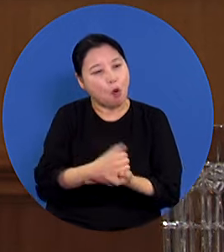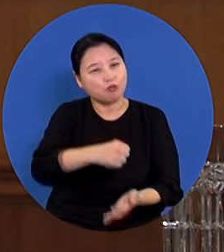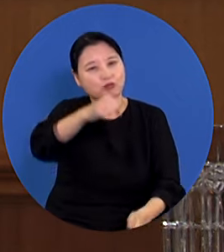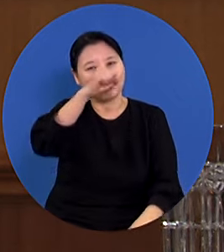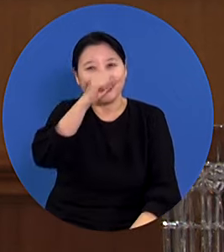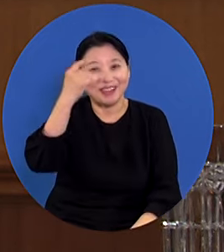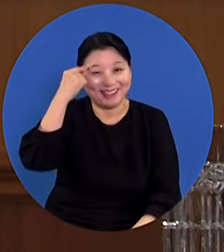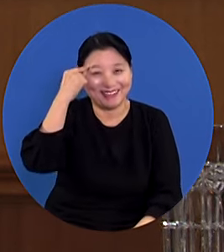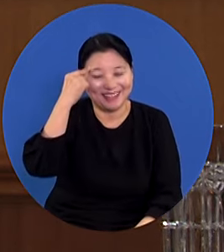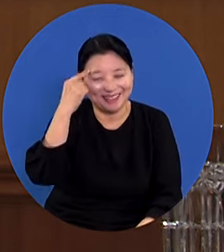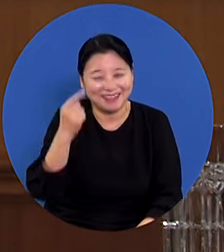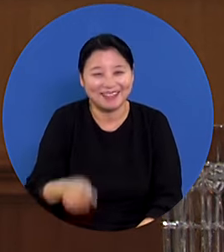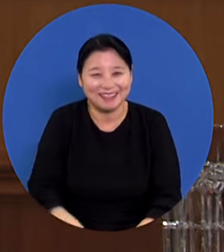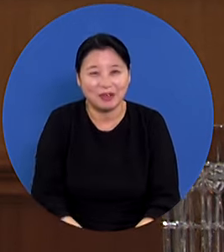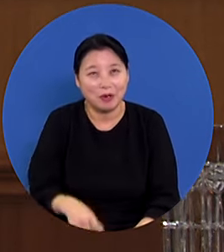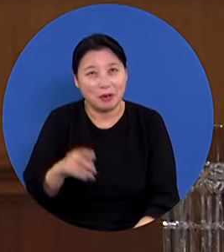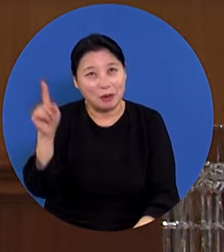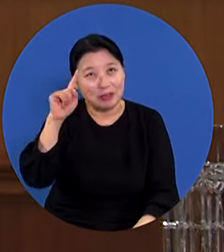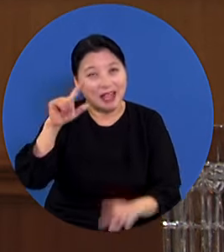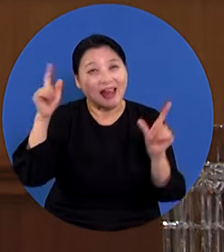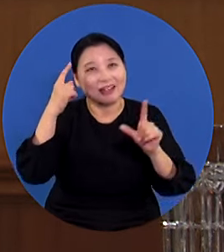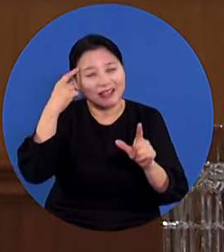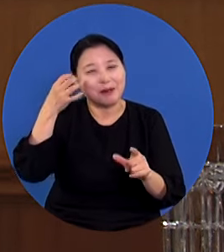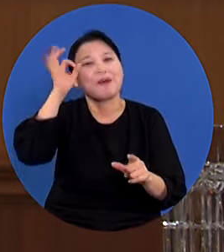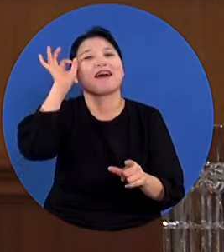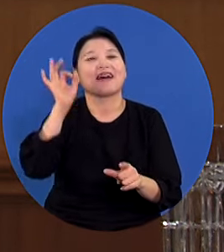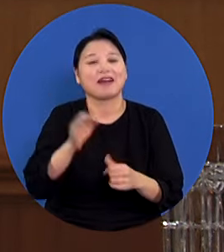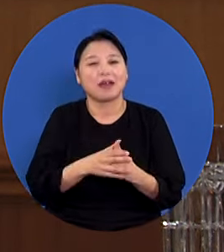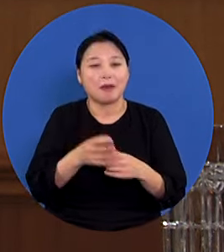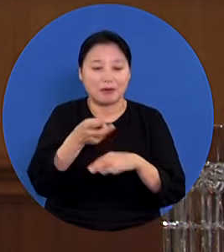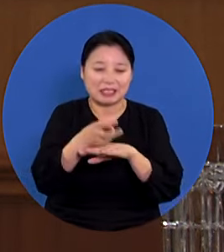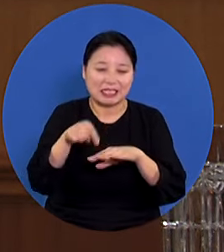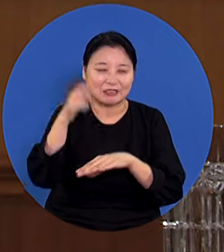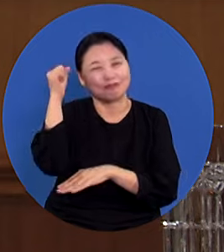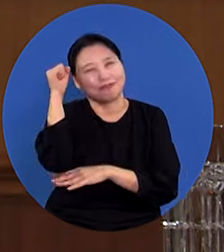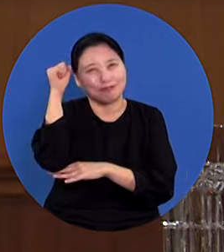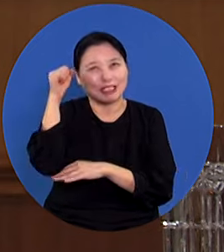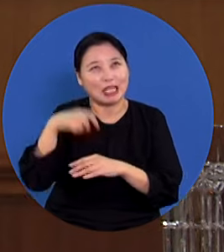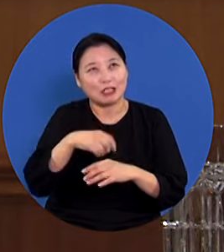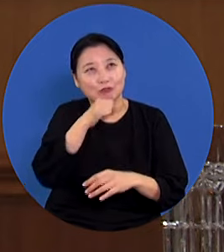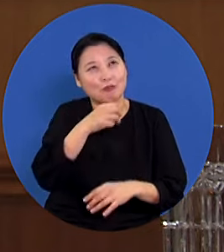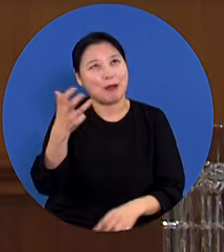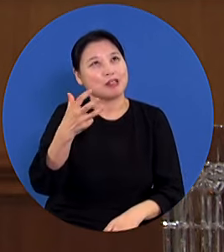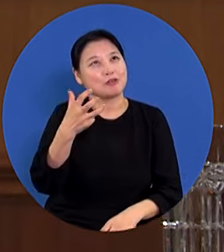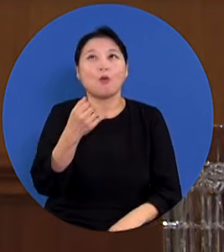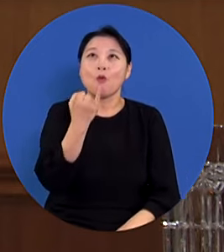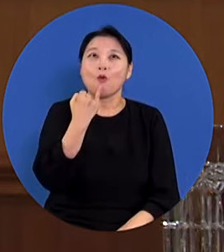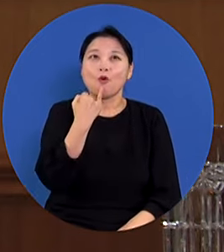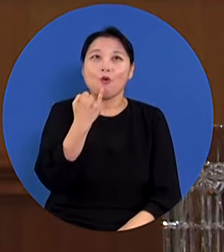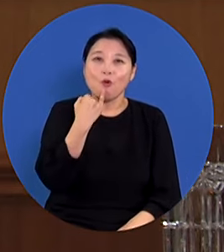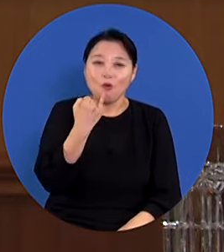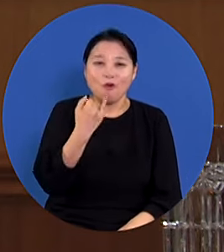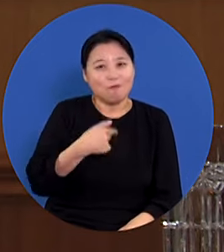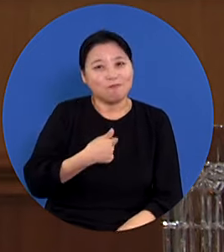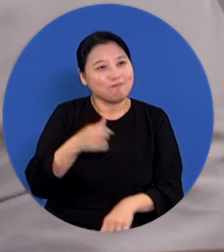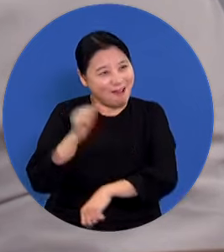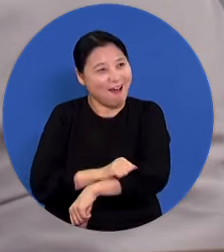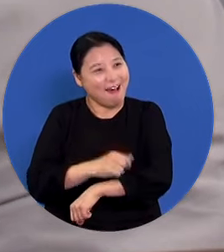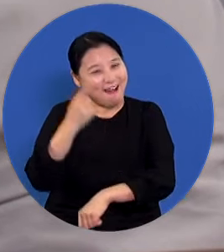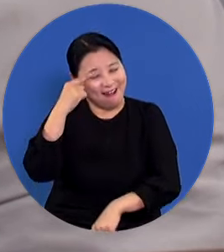좋은 사람이구나. 저는 그렇게 어느 날 생각을 했어요. 버스석에서 80 정도 달성되는 게 얼마나 난